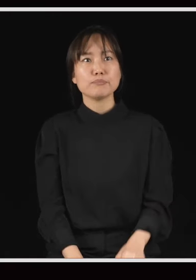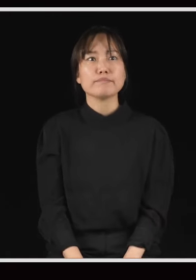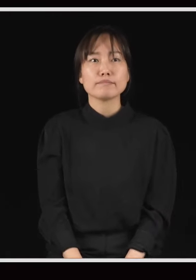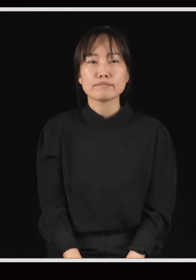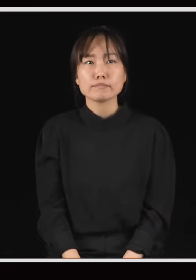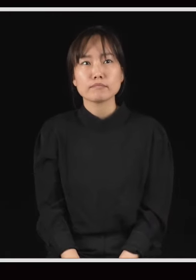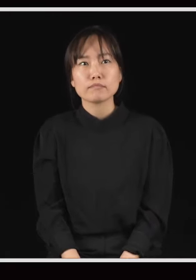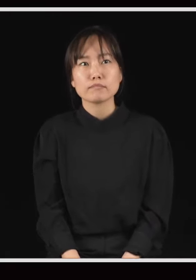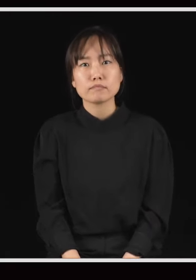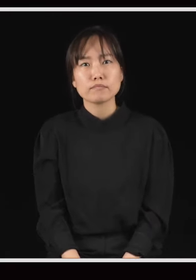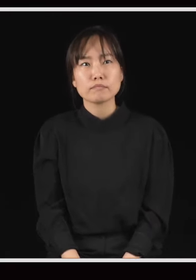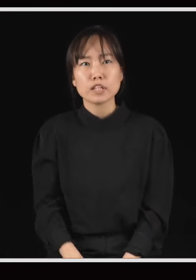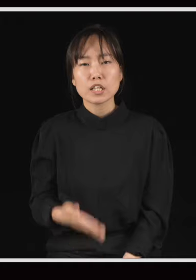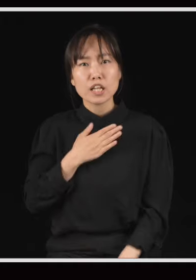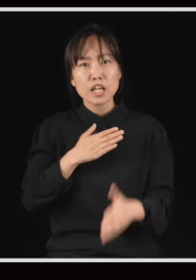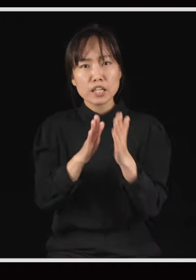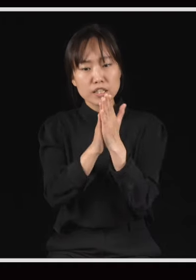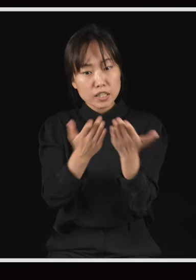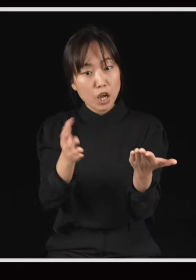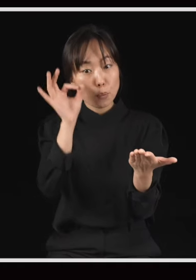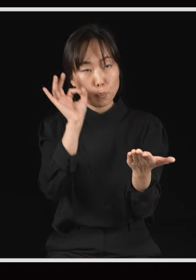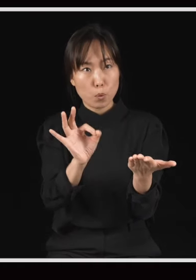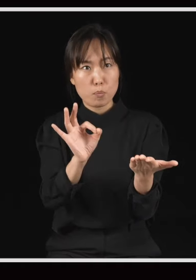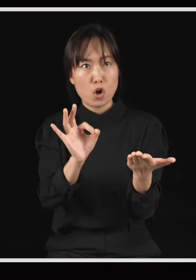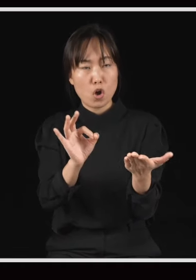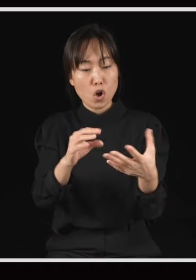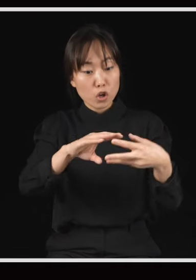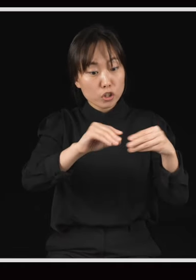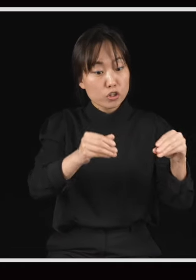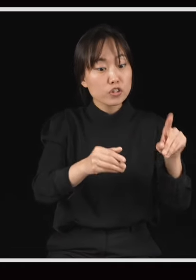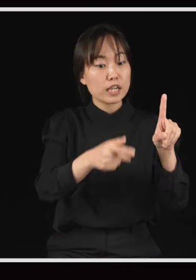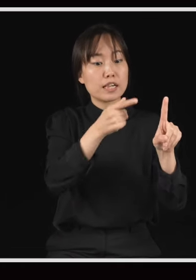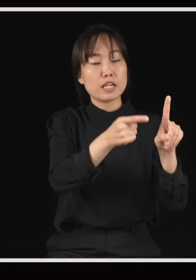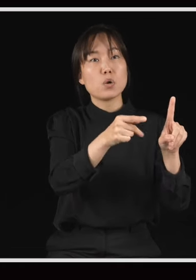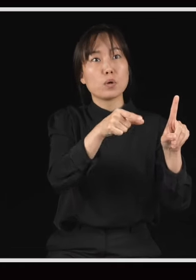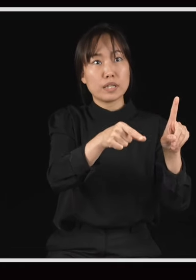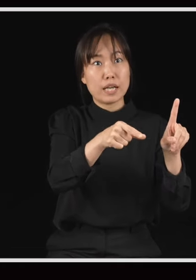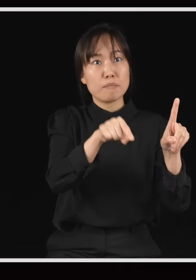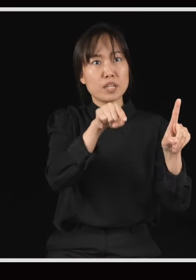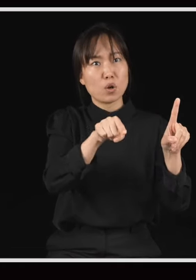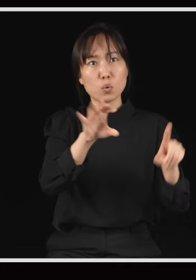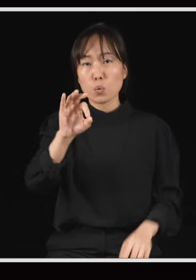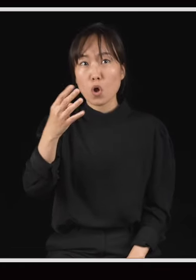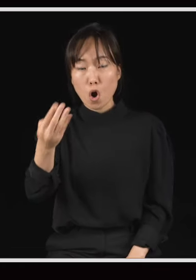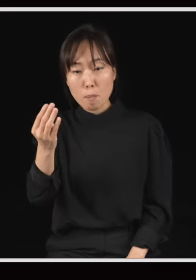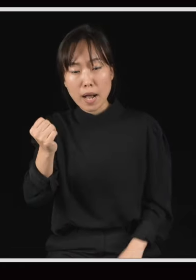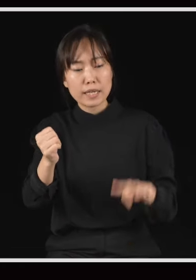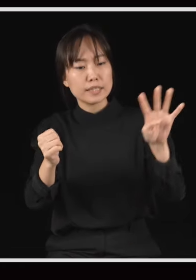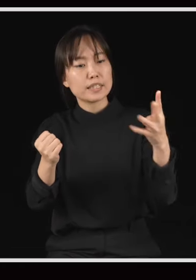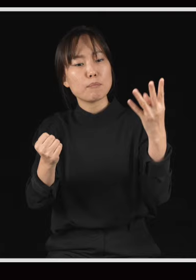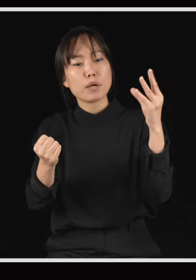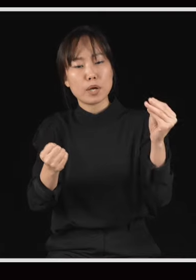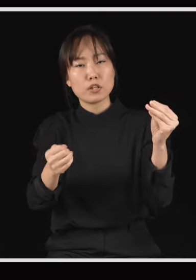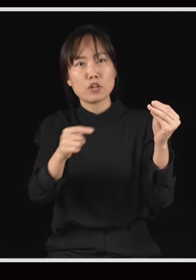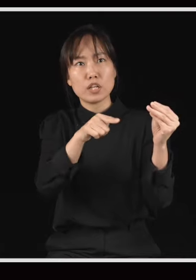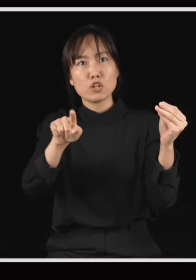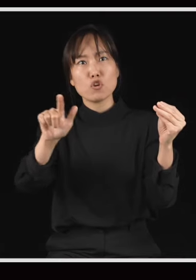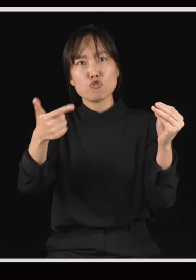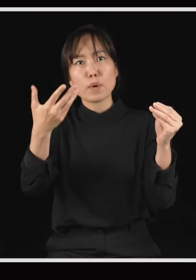많은데, 제 책에서는 근육 1kg이 한 1,000만 원쯤 된다, 400에서 600만 원으로 계산해 놓기도